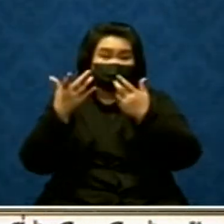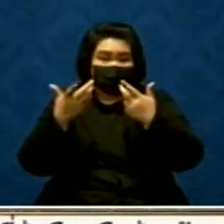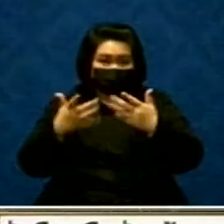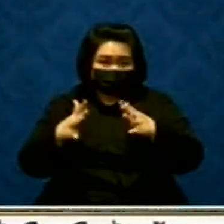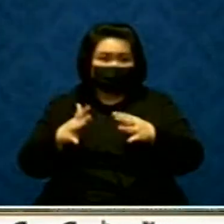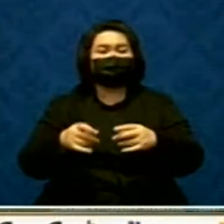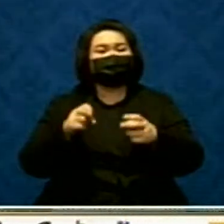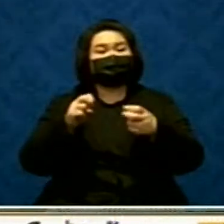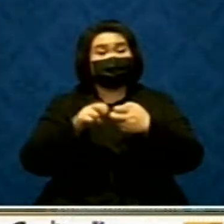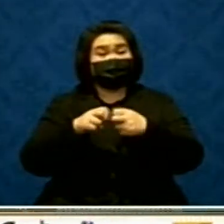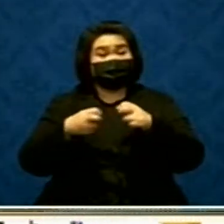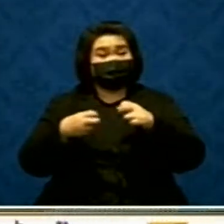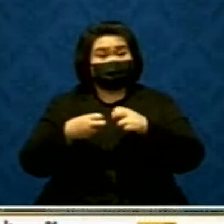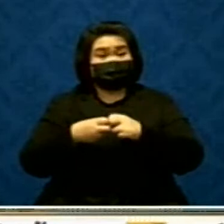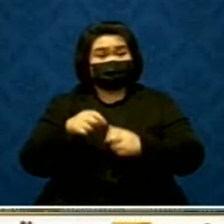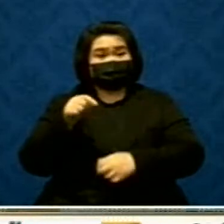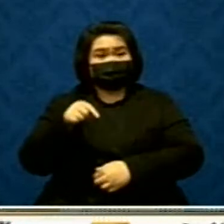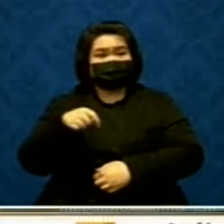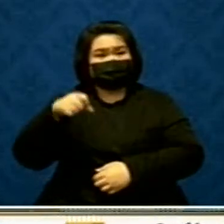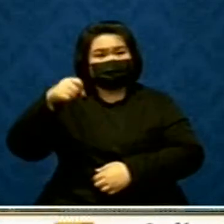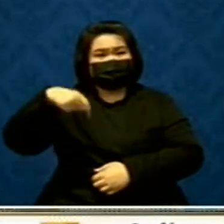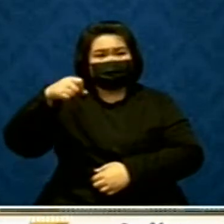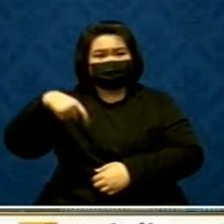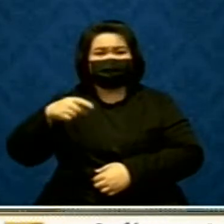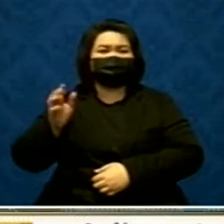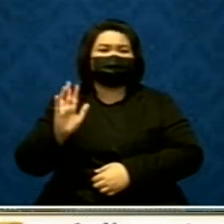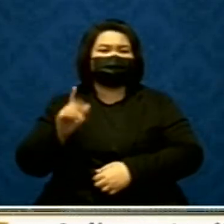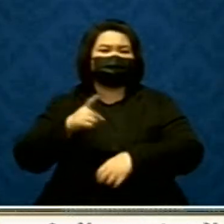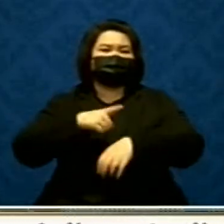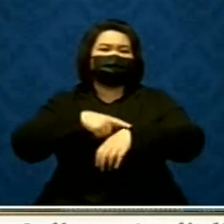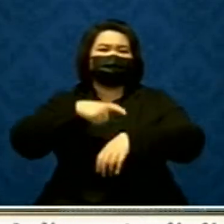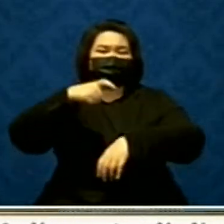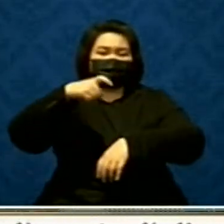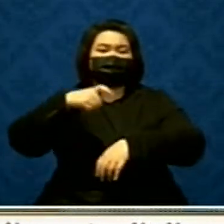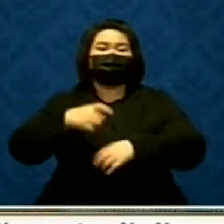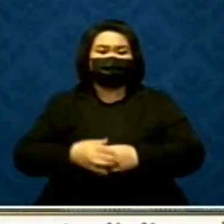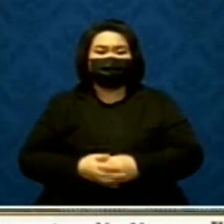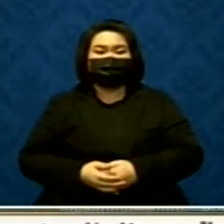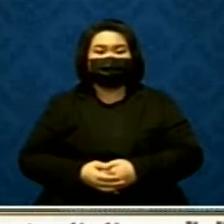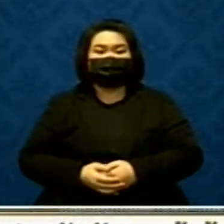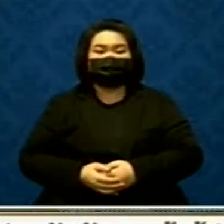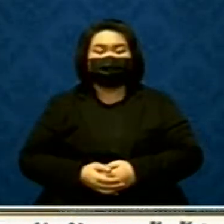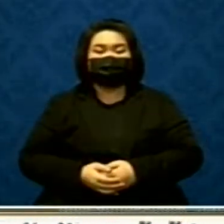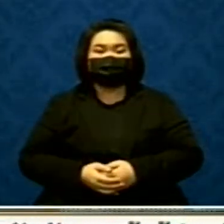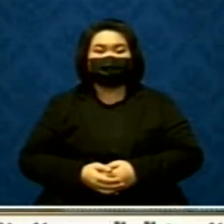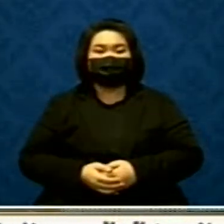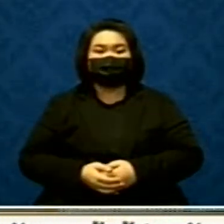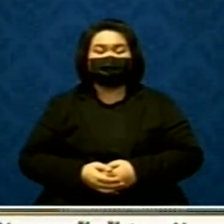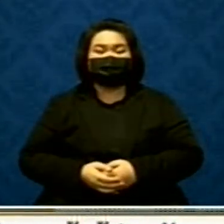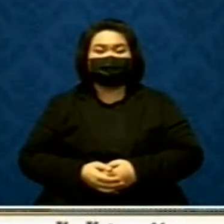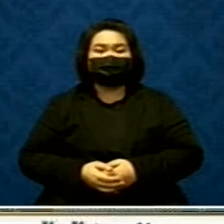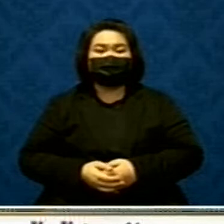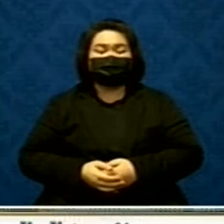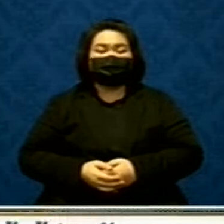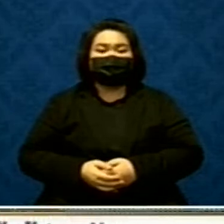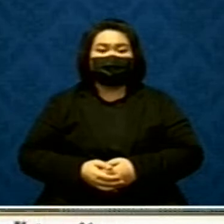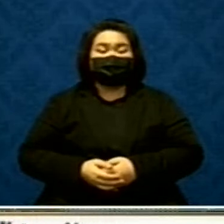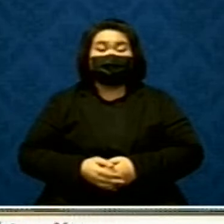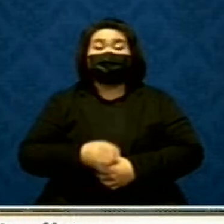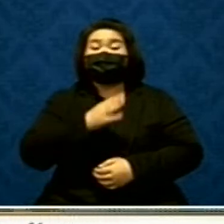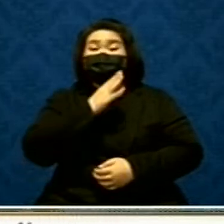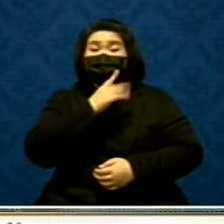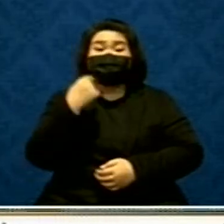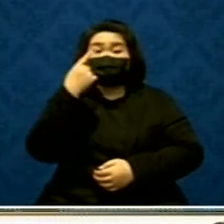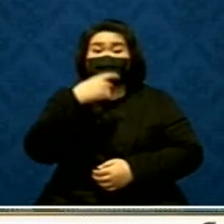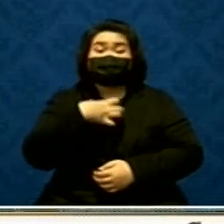ประเด็นที่ซ้ำนะครับแล้วก็เสียเวลาสภาผู้ทรงเกียรติแห่งนี้นะครับผมขออนุญาตว่าถ้าใครอย